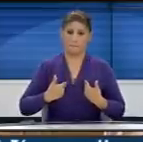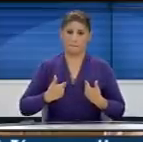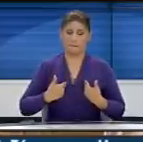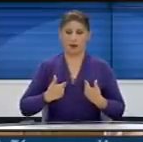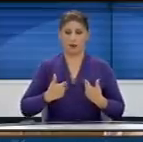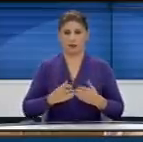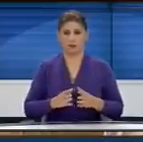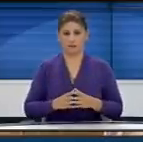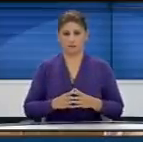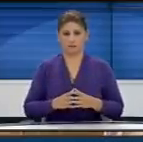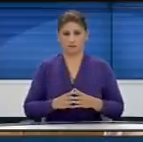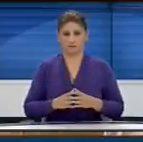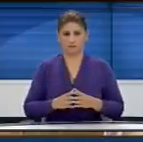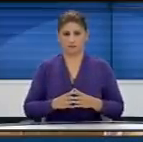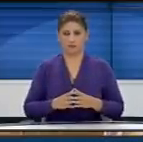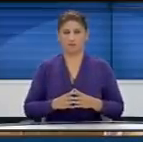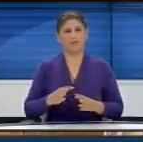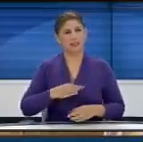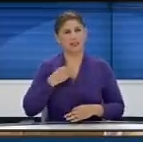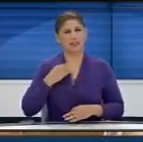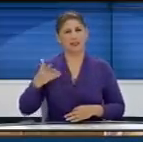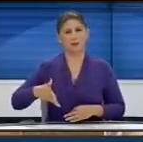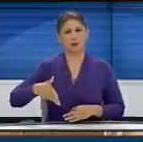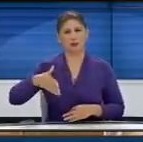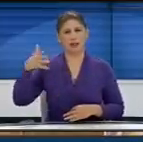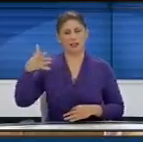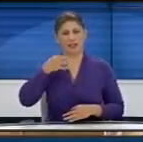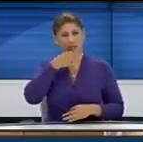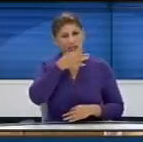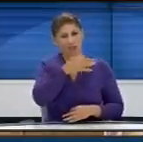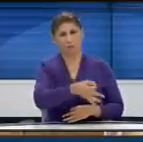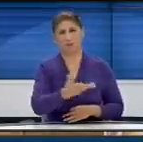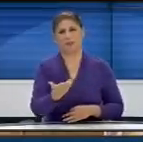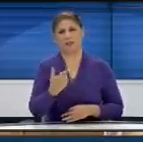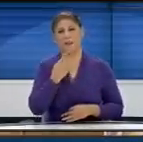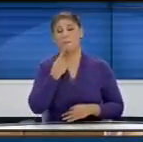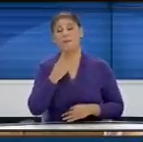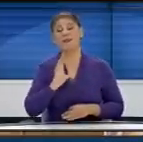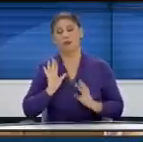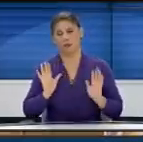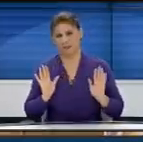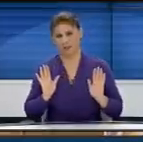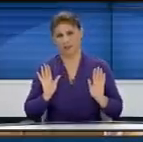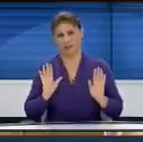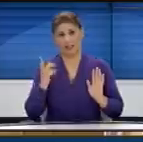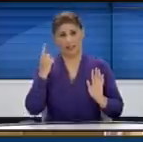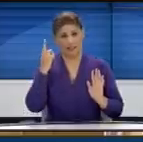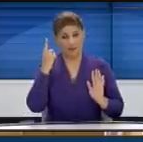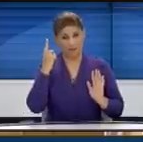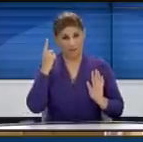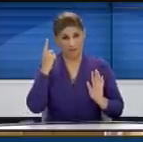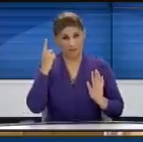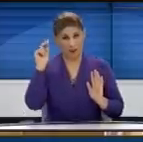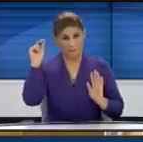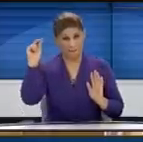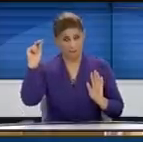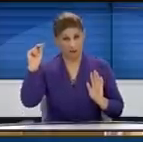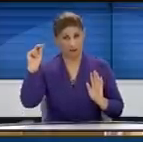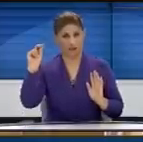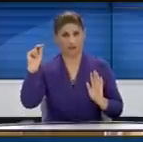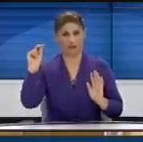κτλ. Κύριε Μητσοτάκη, σας έχω πει, μην το λέτε αυτό. Γιατί μια υπόσχεση